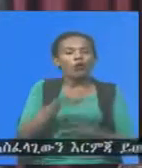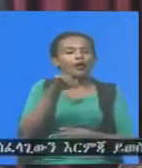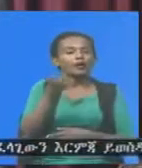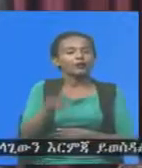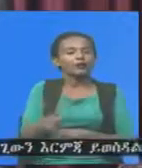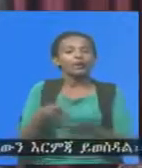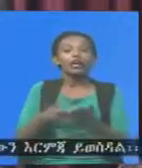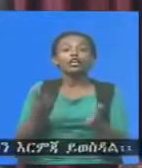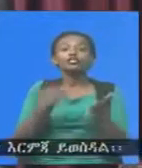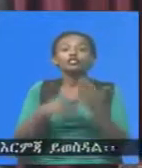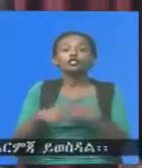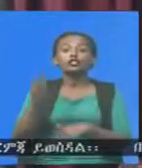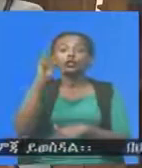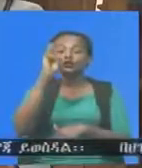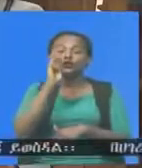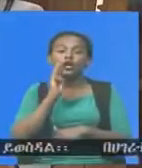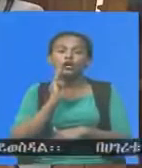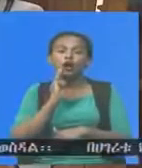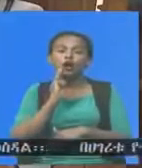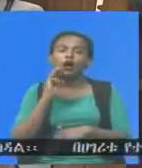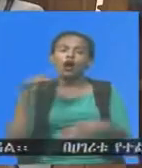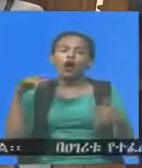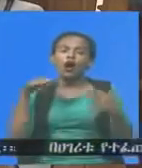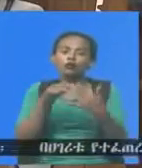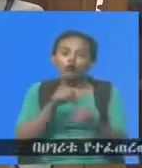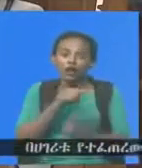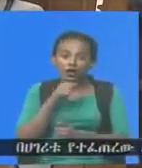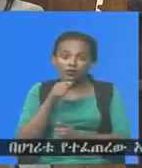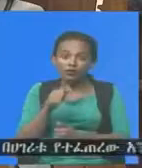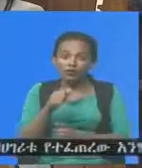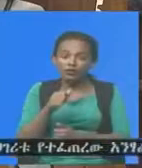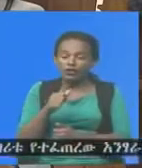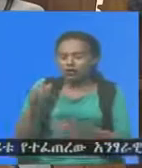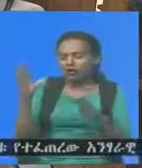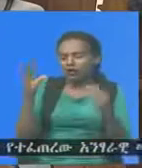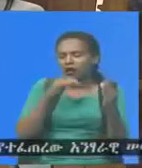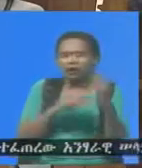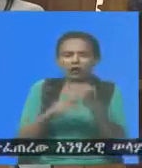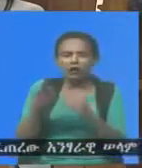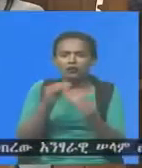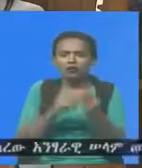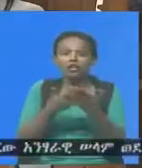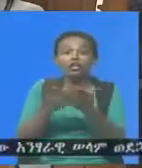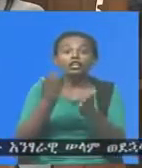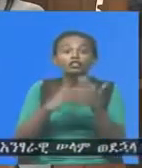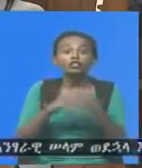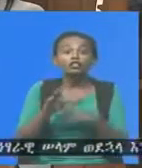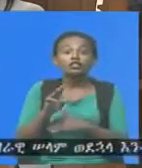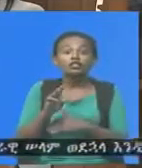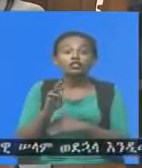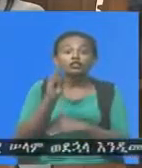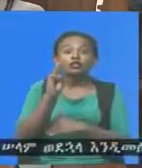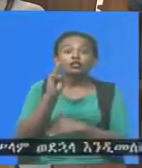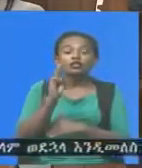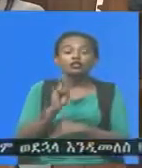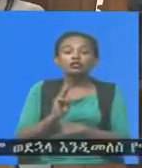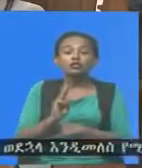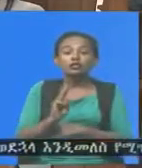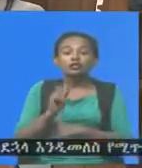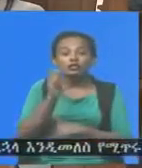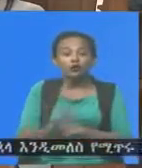ይሄ ችግር ከሱዳን ጋር አለ አልተዋጋንም መሬቱን ማለን ከራከራል ይሄ ችግር ሰሜን ሱዳን ጋር